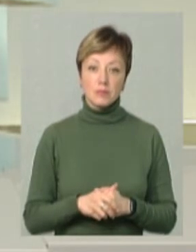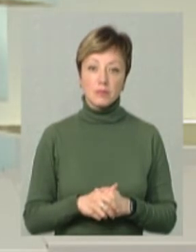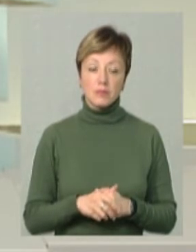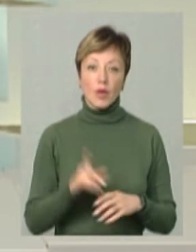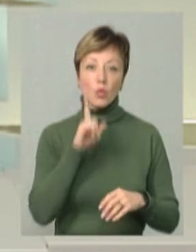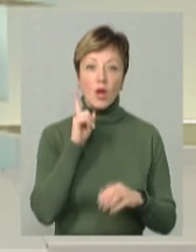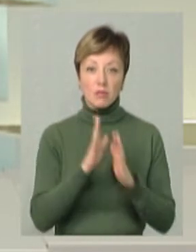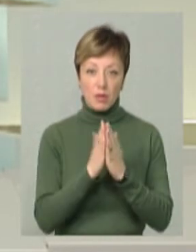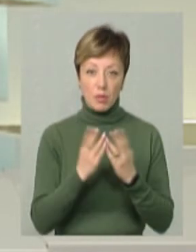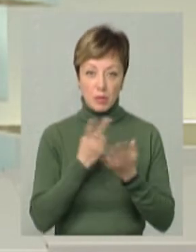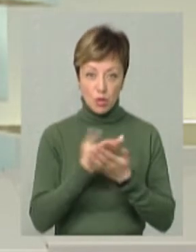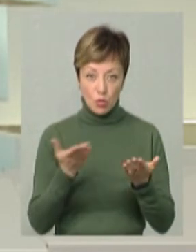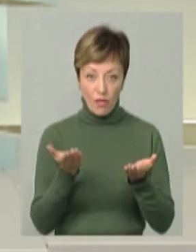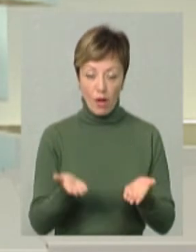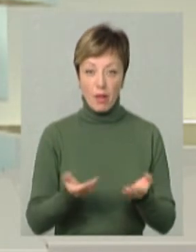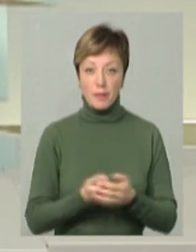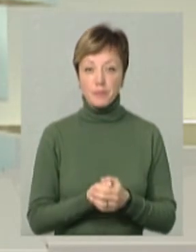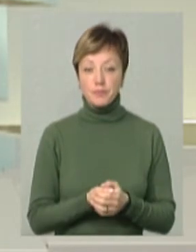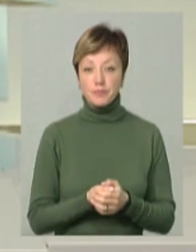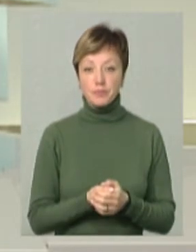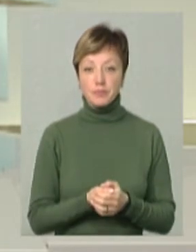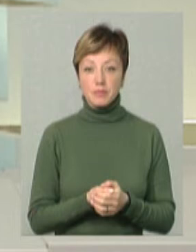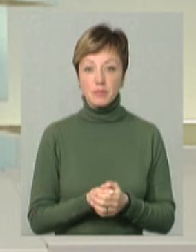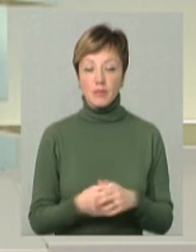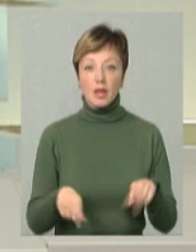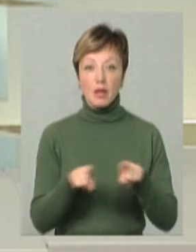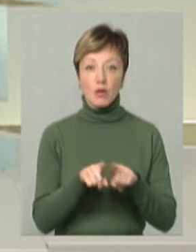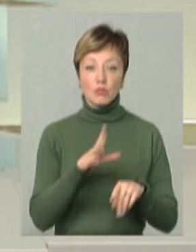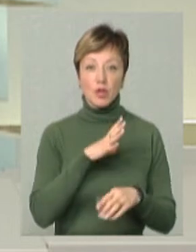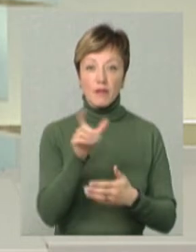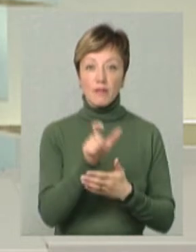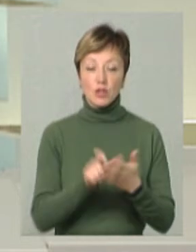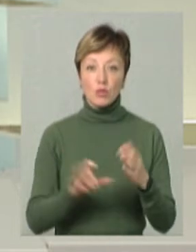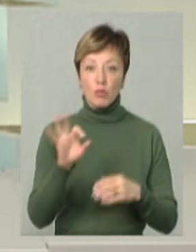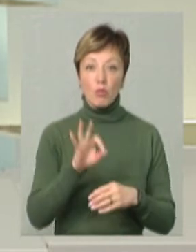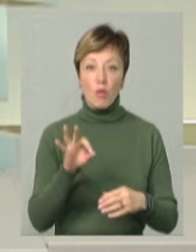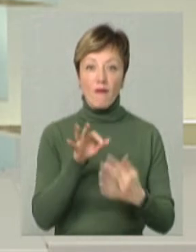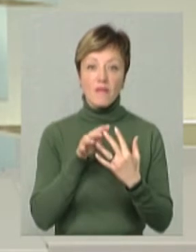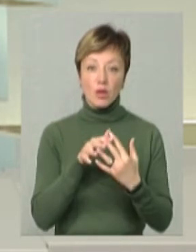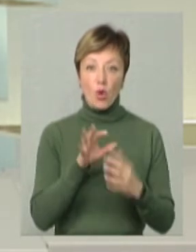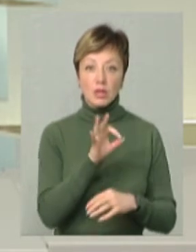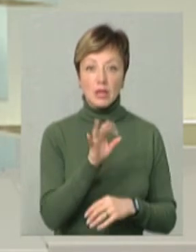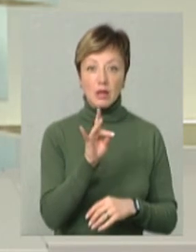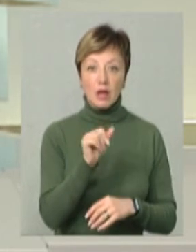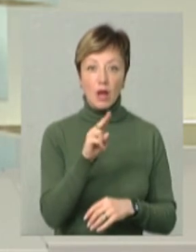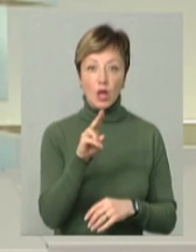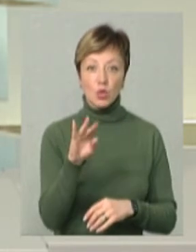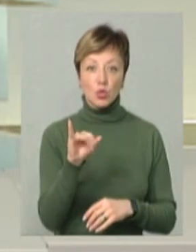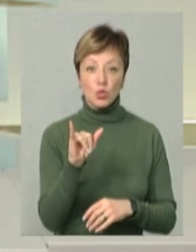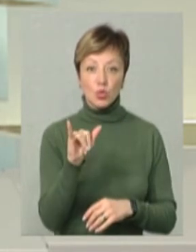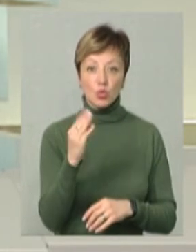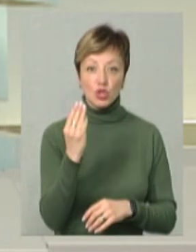для юнацтва» презентувала, а також були вірші про війну від Оксани